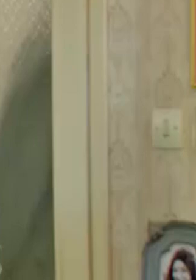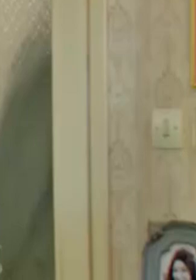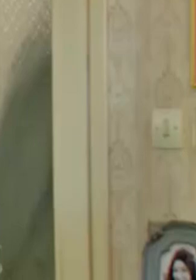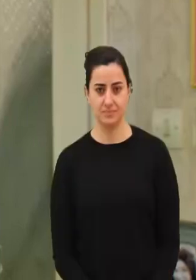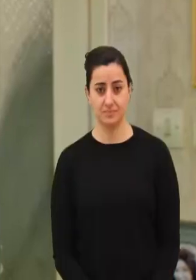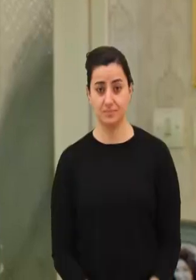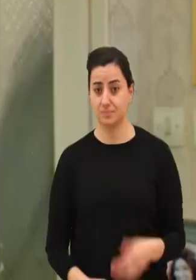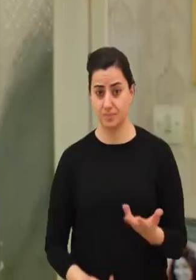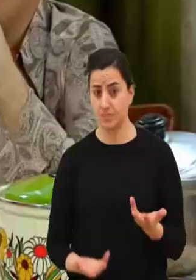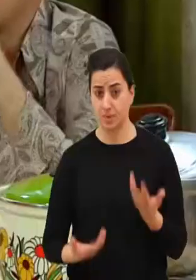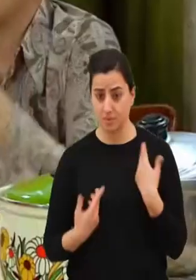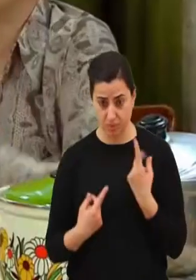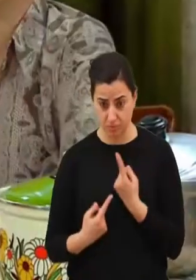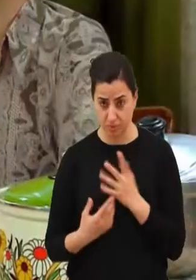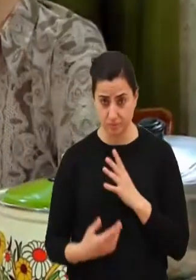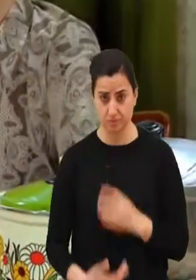Annem işte.